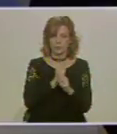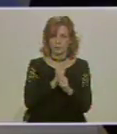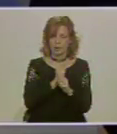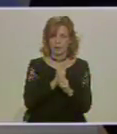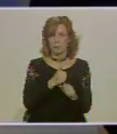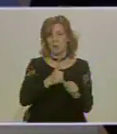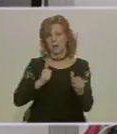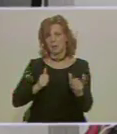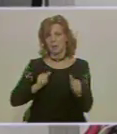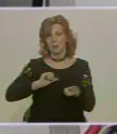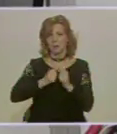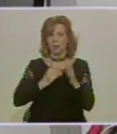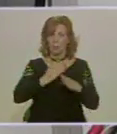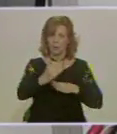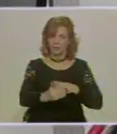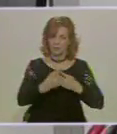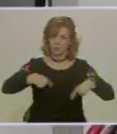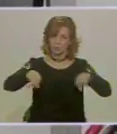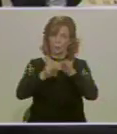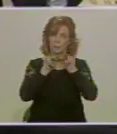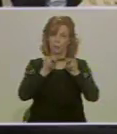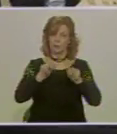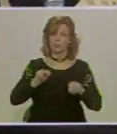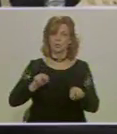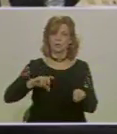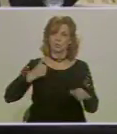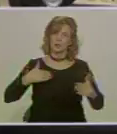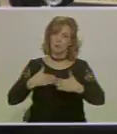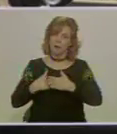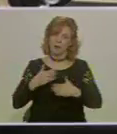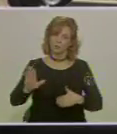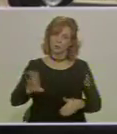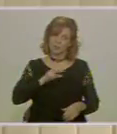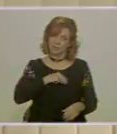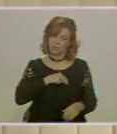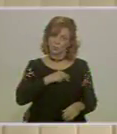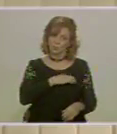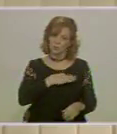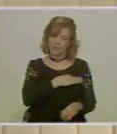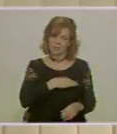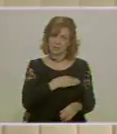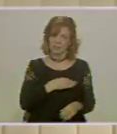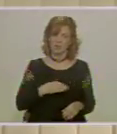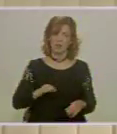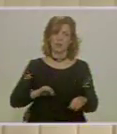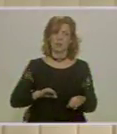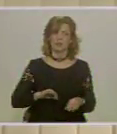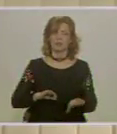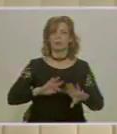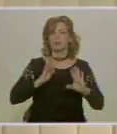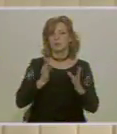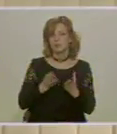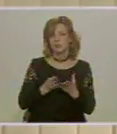sau mai târziu. Iar noi, cadrele didactice, suntem alături de ei nu numai în cei 3, 4,